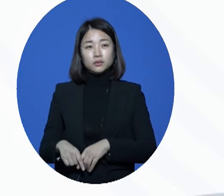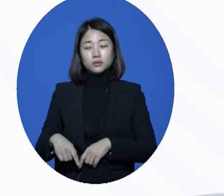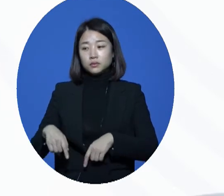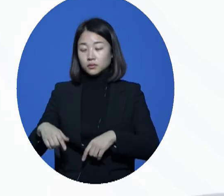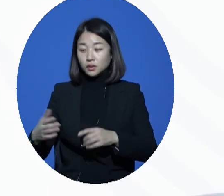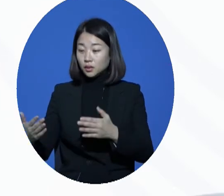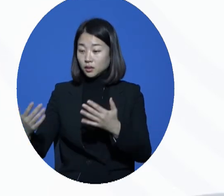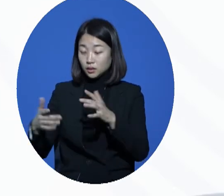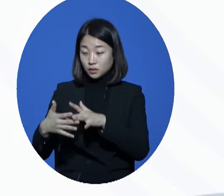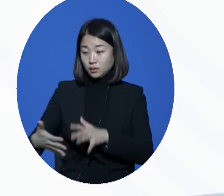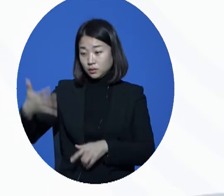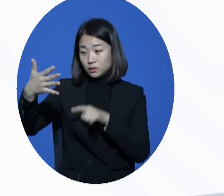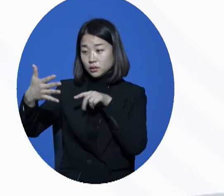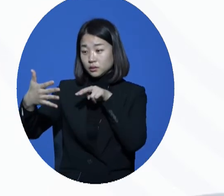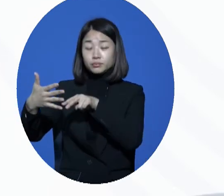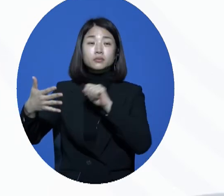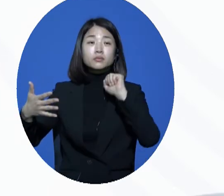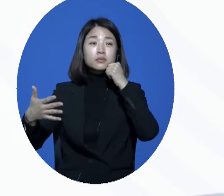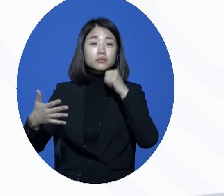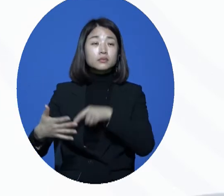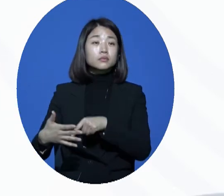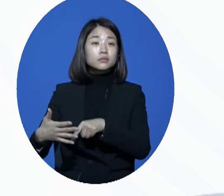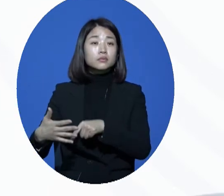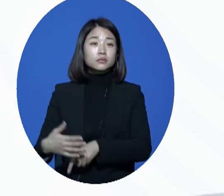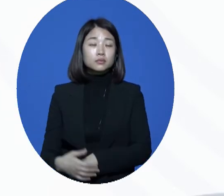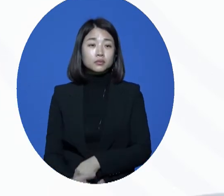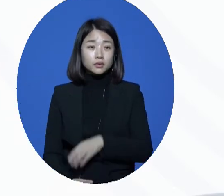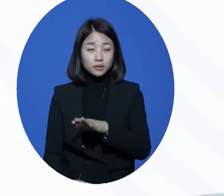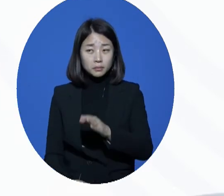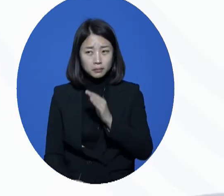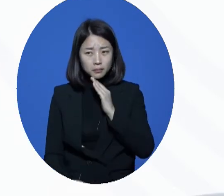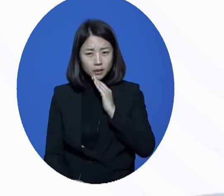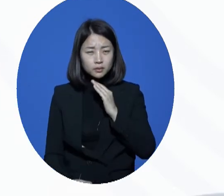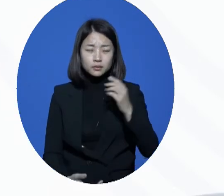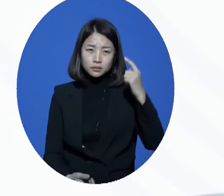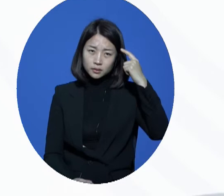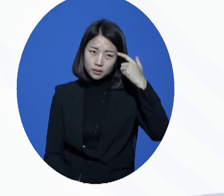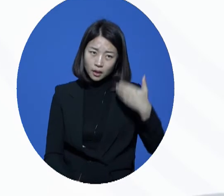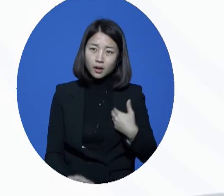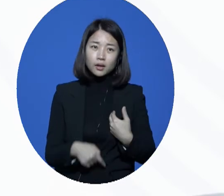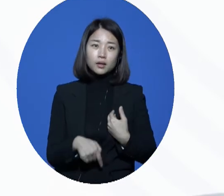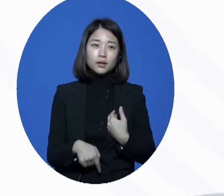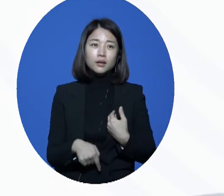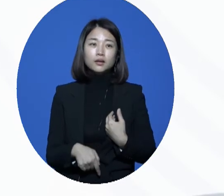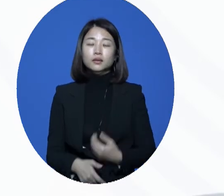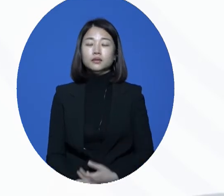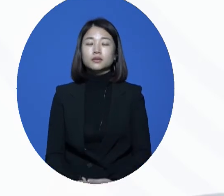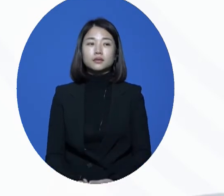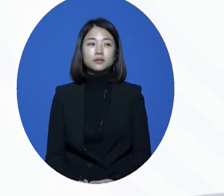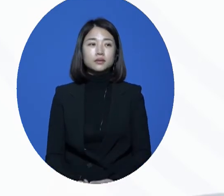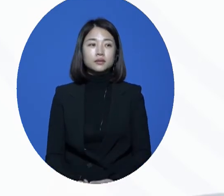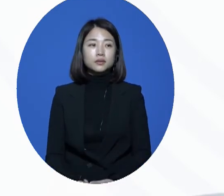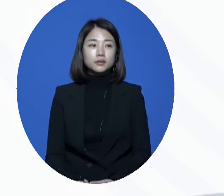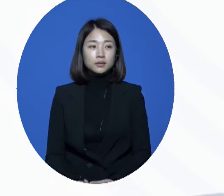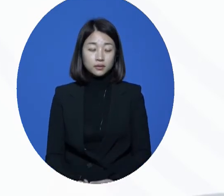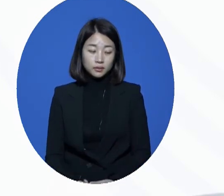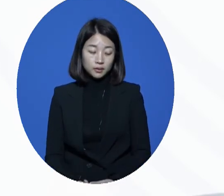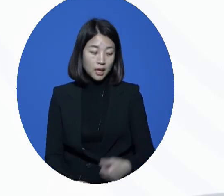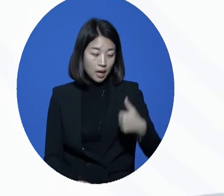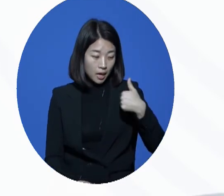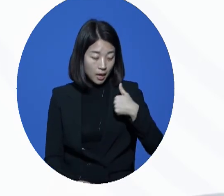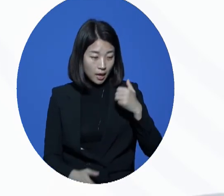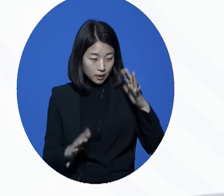경험을 했습니다. 과연 장애 학생에게 온라인 교육은 정당한 교육 지원 방법이었을까요? 곁에서